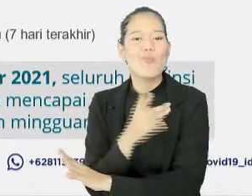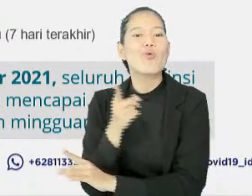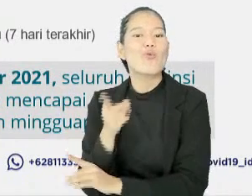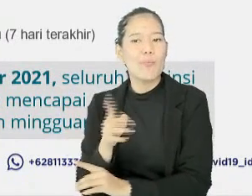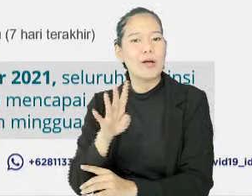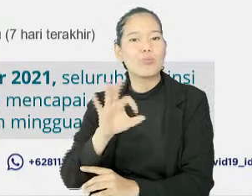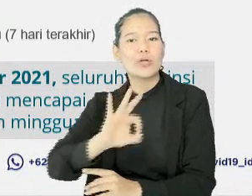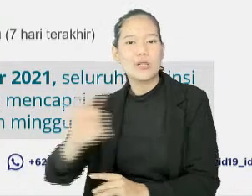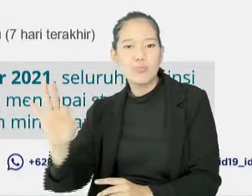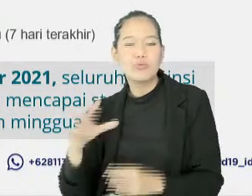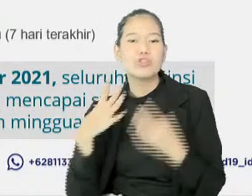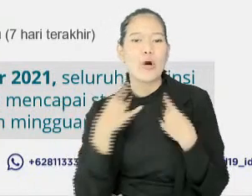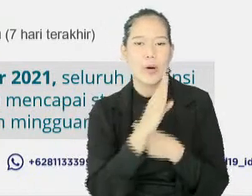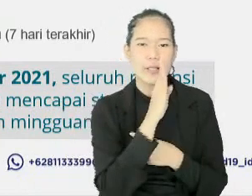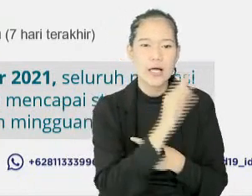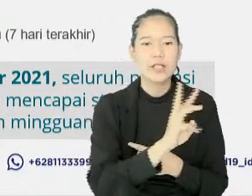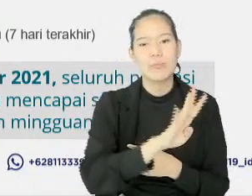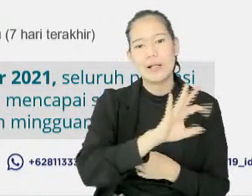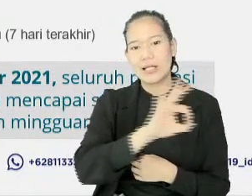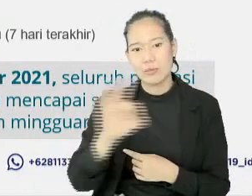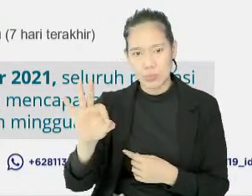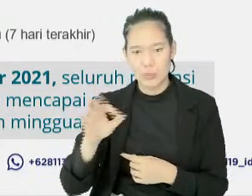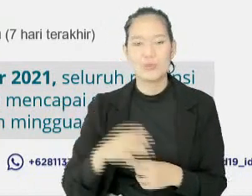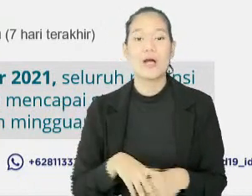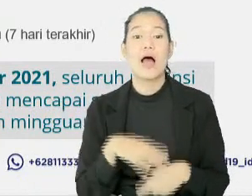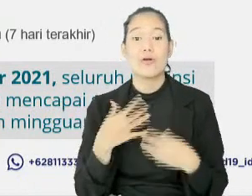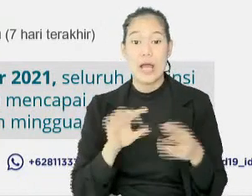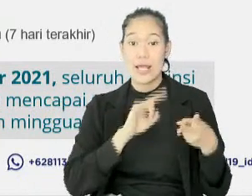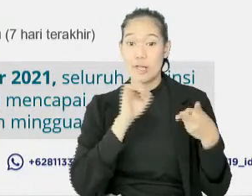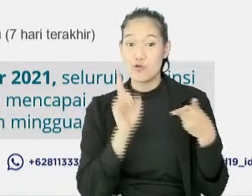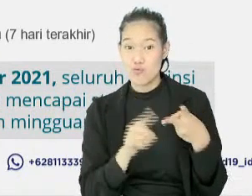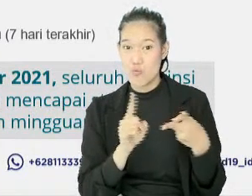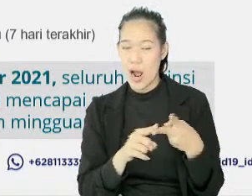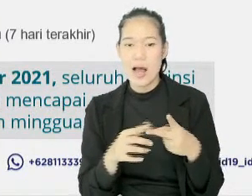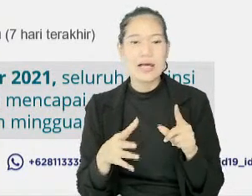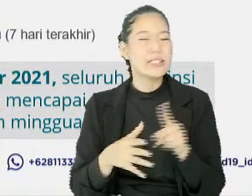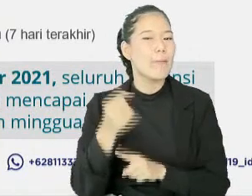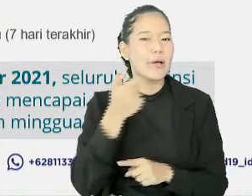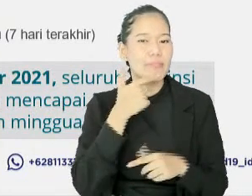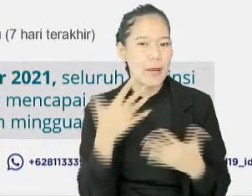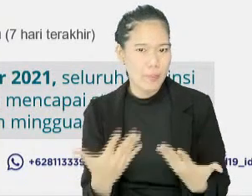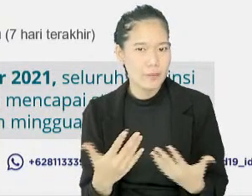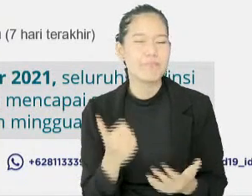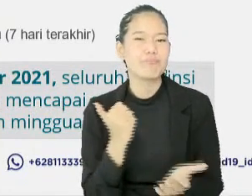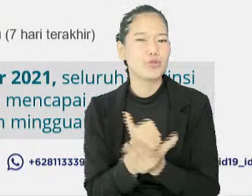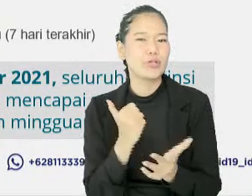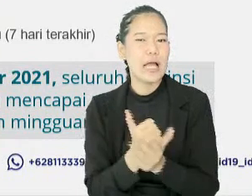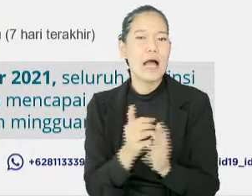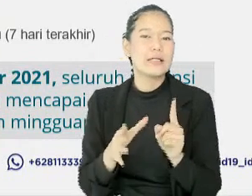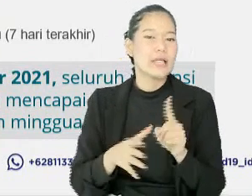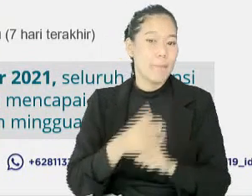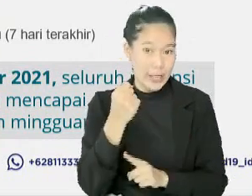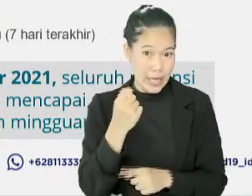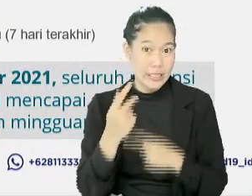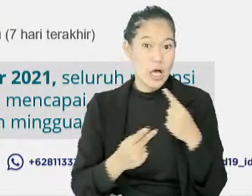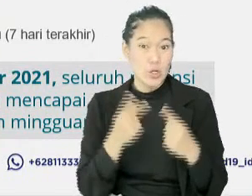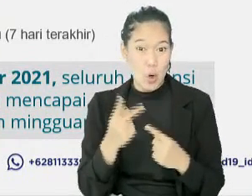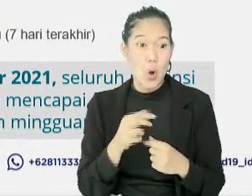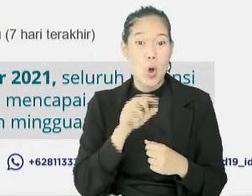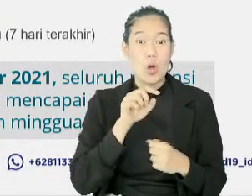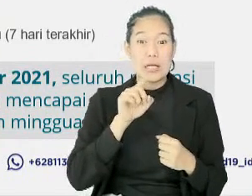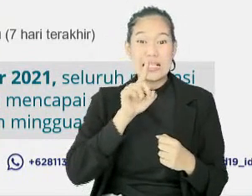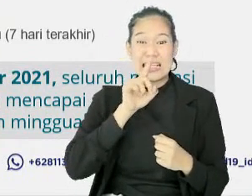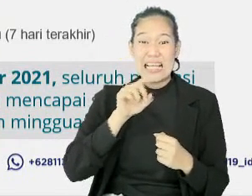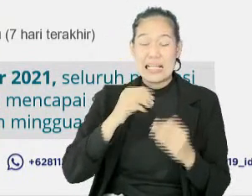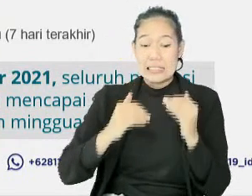kemudian di Jawa Tengah rp34.000 yang kedua capaian mereka sebenarnya capaiannya adalah kalau dia sudah lebih